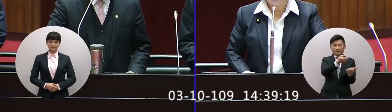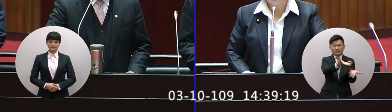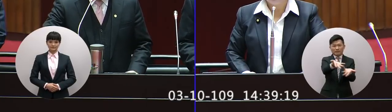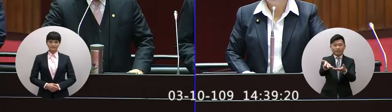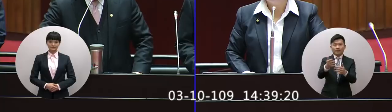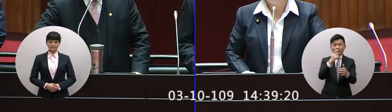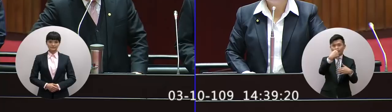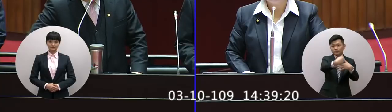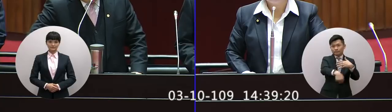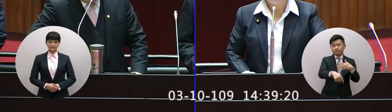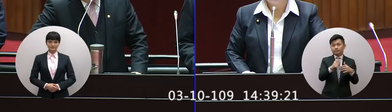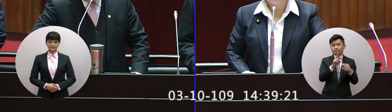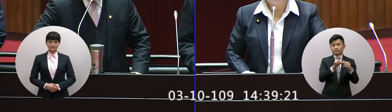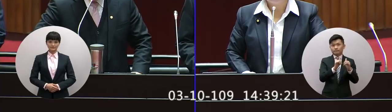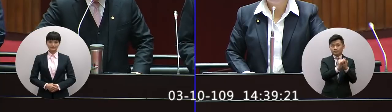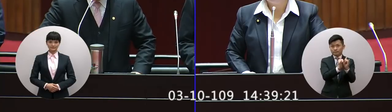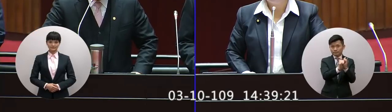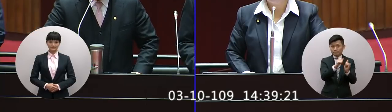说法吗？